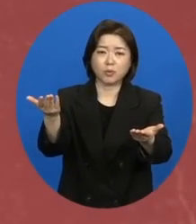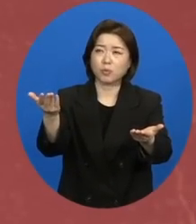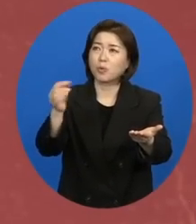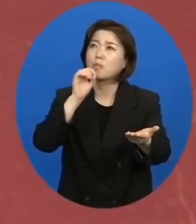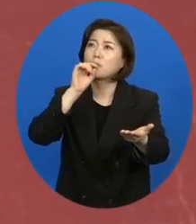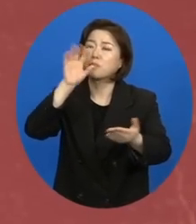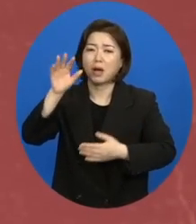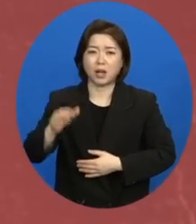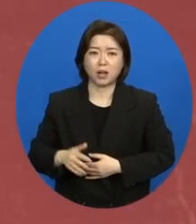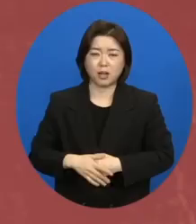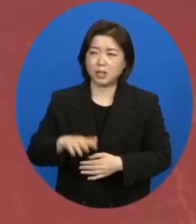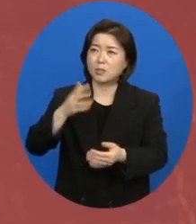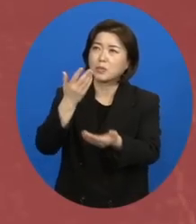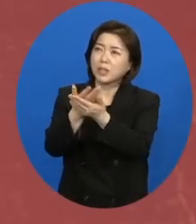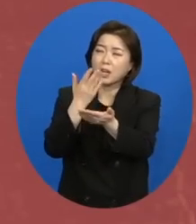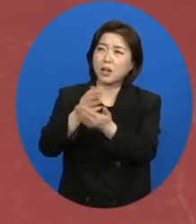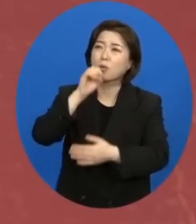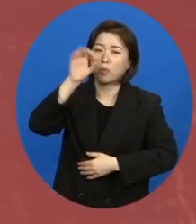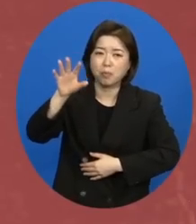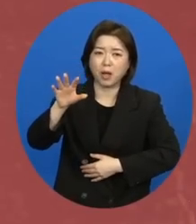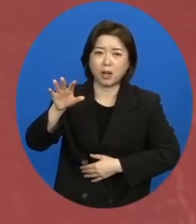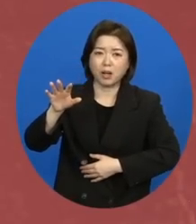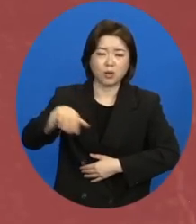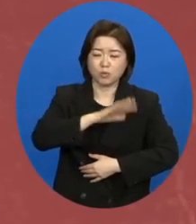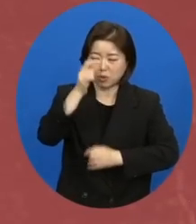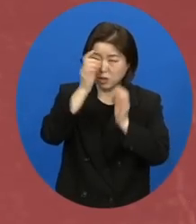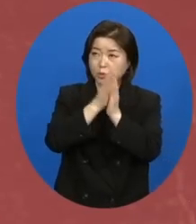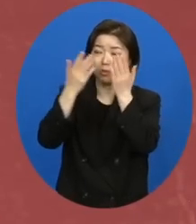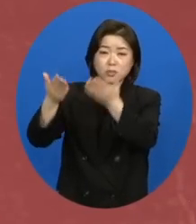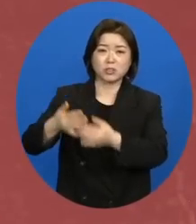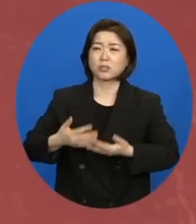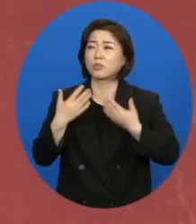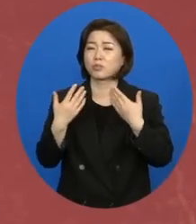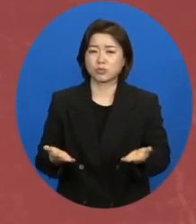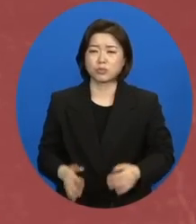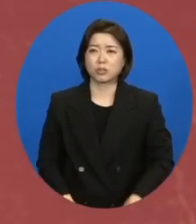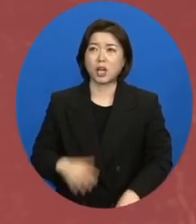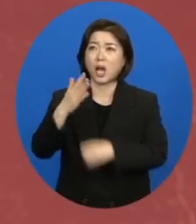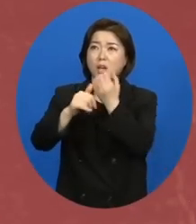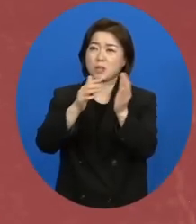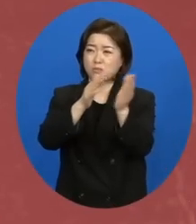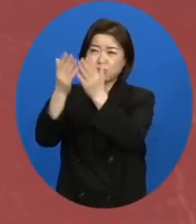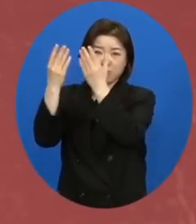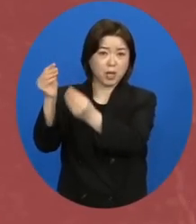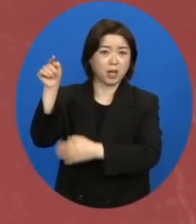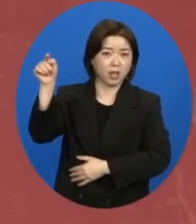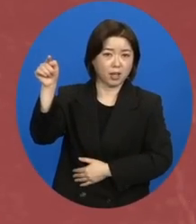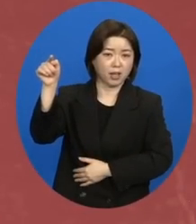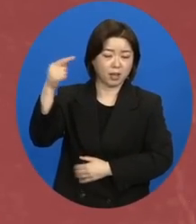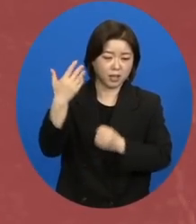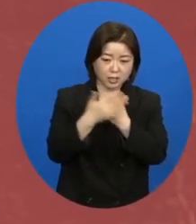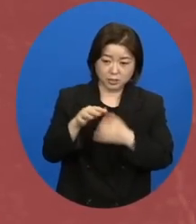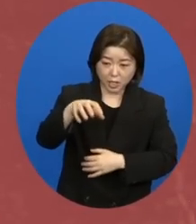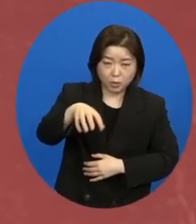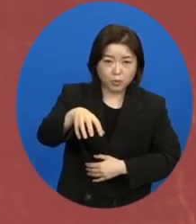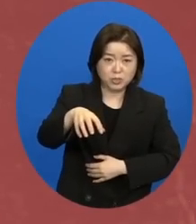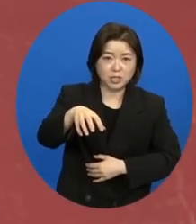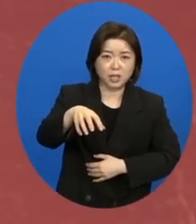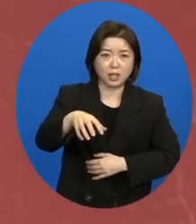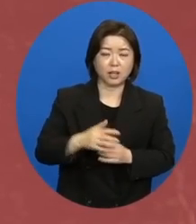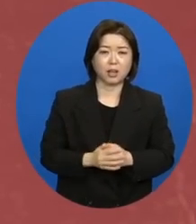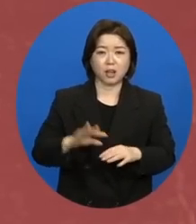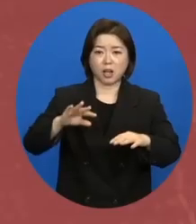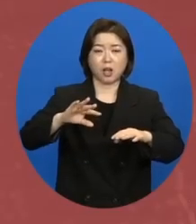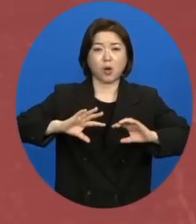사이다라고 말을 해야 되는데 말을 하지 않으니까 하나님은 다 준비하고 계시고 은혜 땅에서요